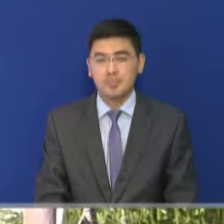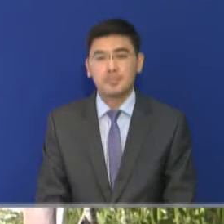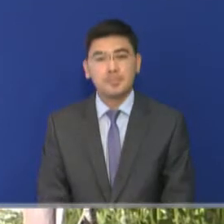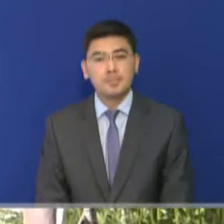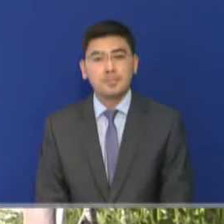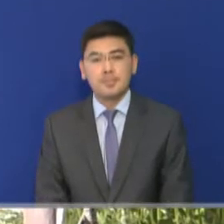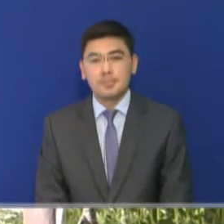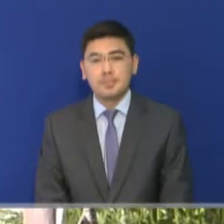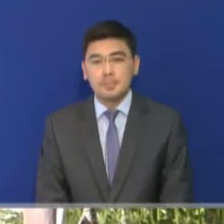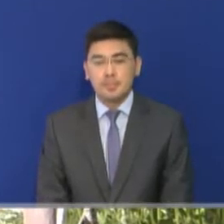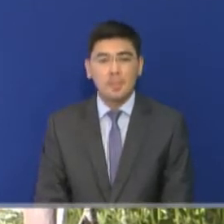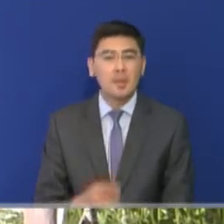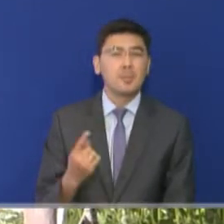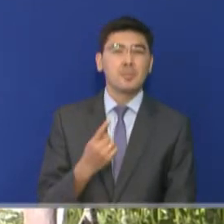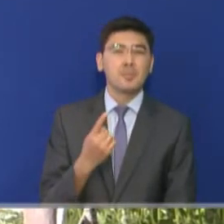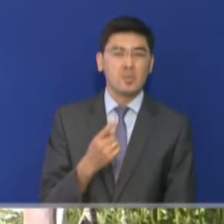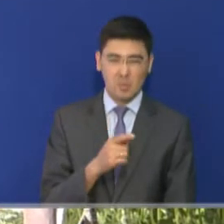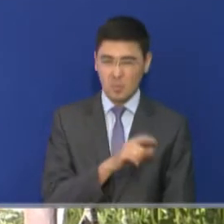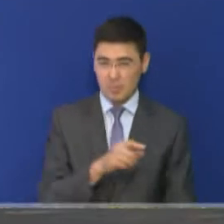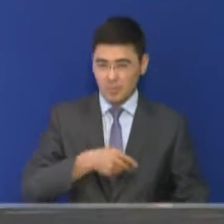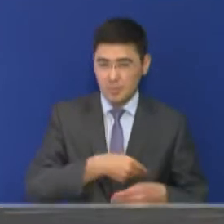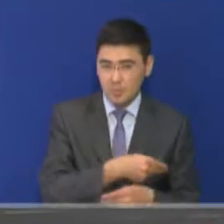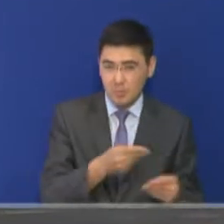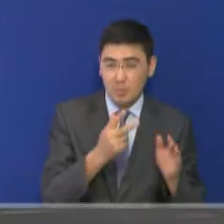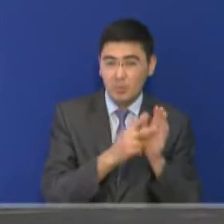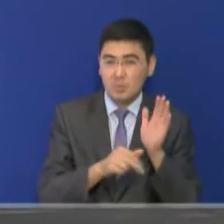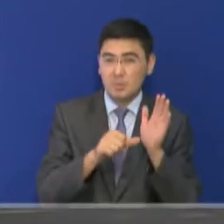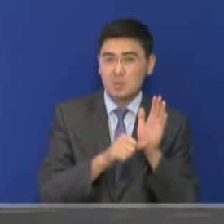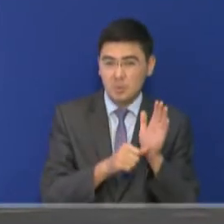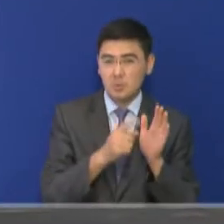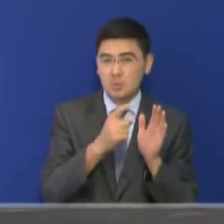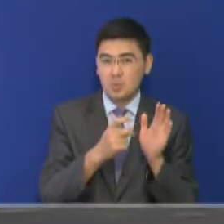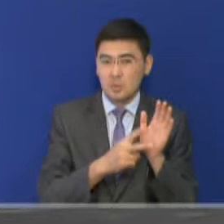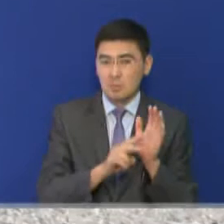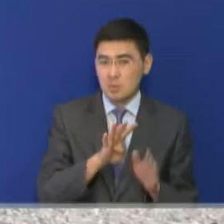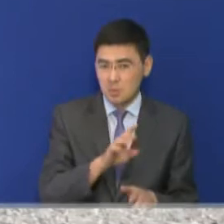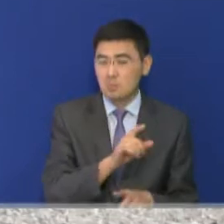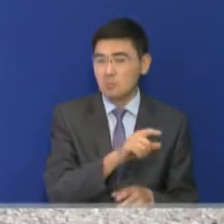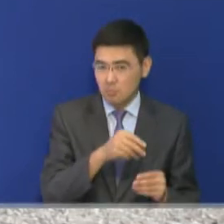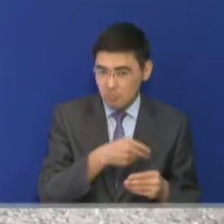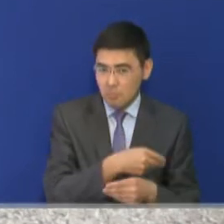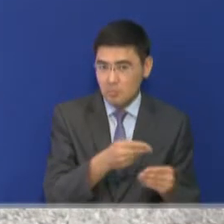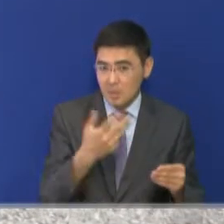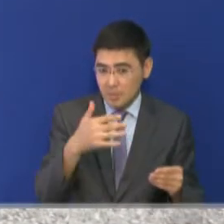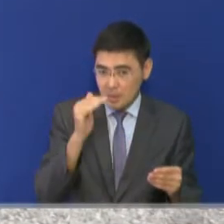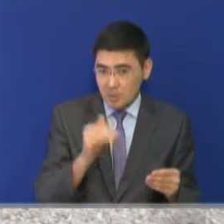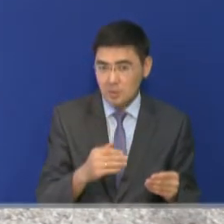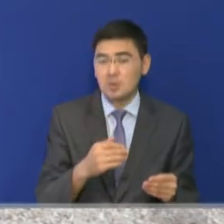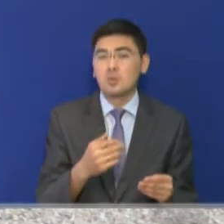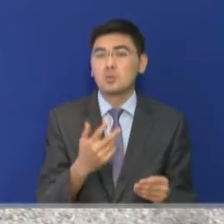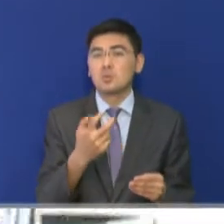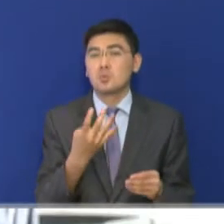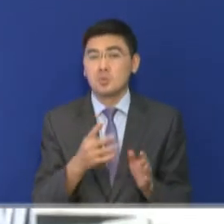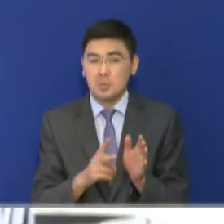кезеңде аталмыш әлеуметтік көмекті Семей қаласы бойынша жиыны 86174 адам алды. Олардың 50147-сі